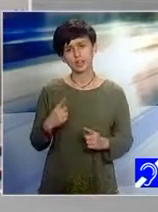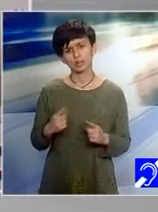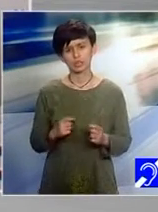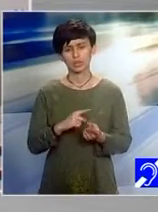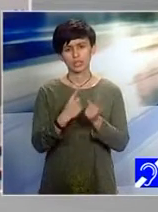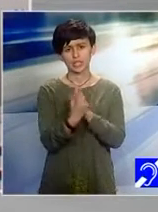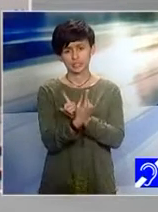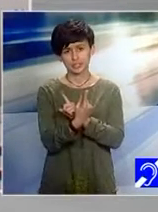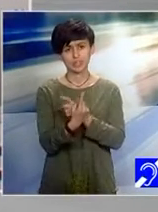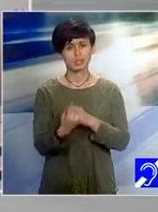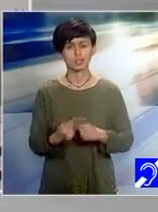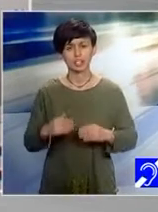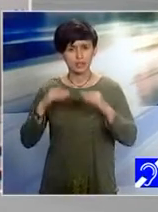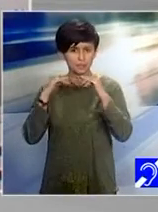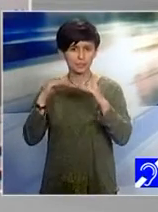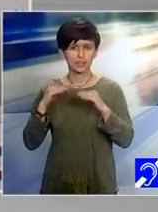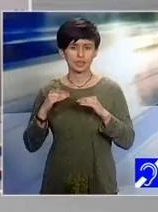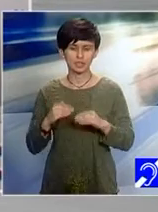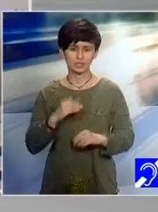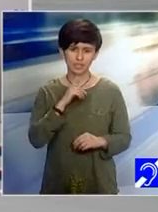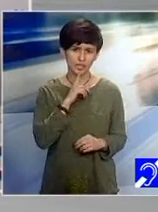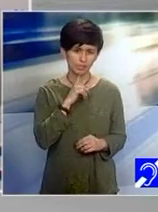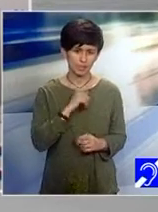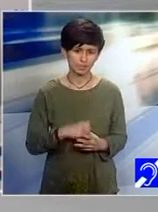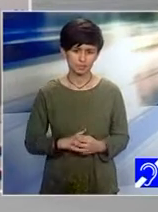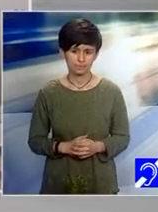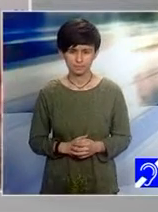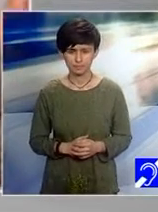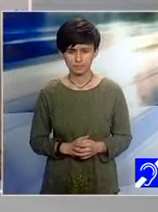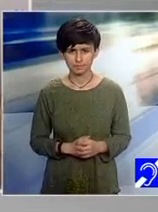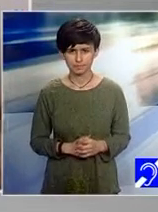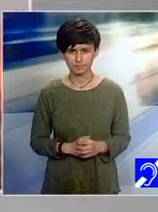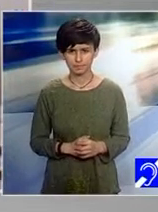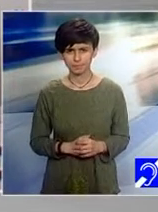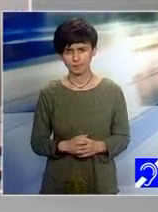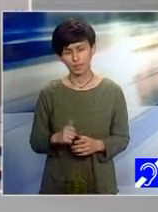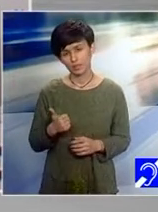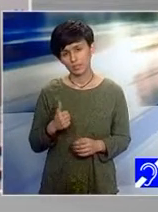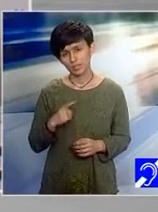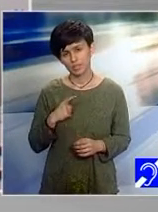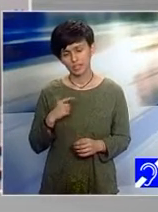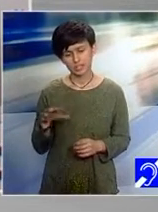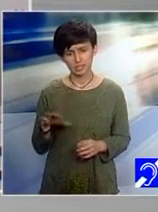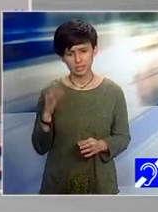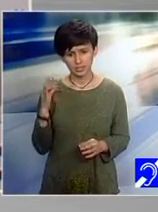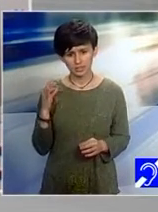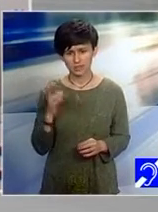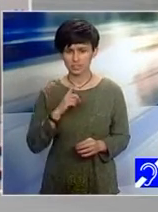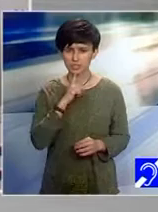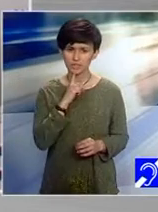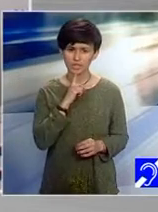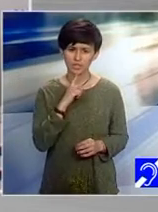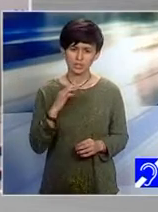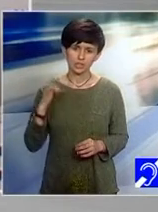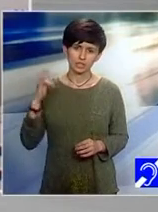adică metamorfoze la nivel de nume. Una e că regăsești un nume de Tavitian, pe care îl cunosc